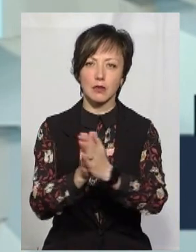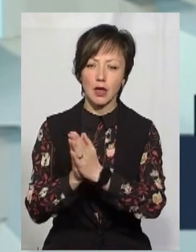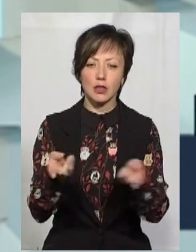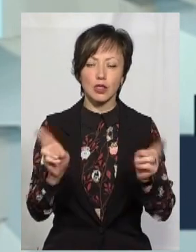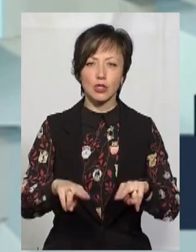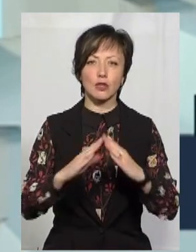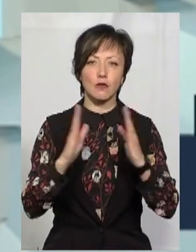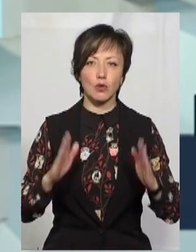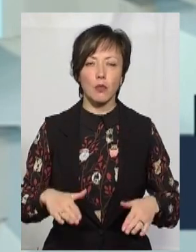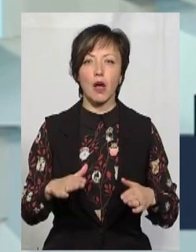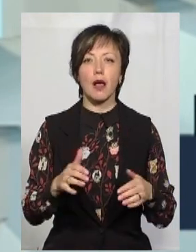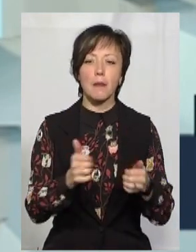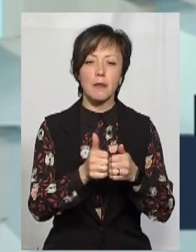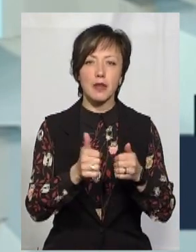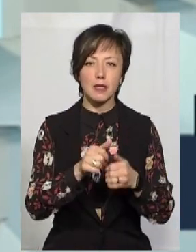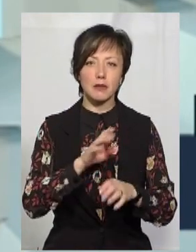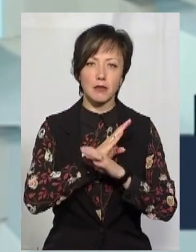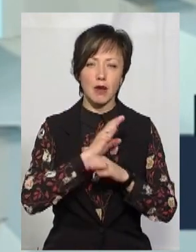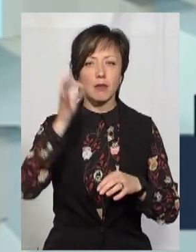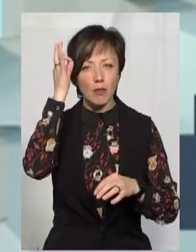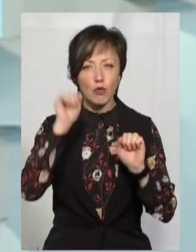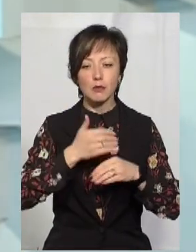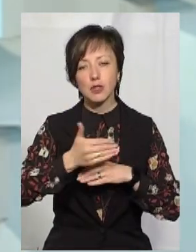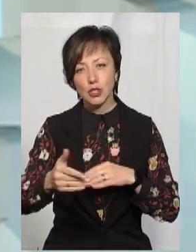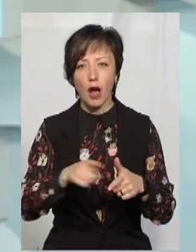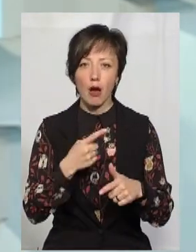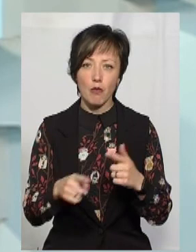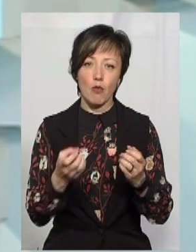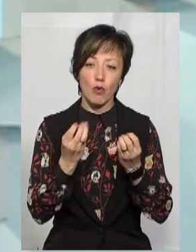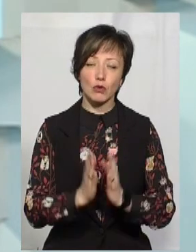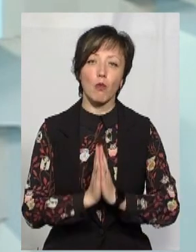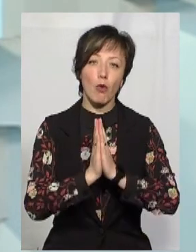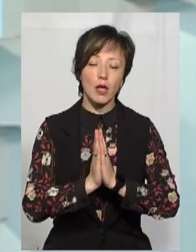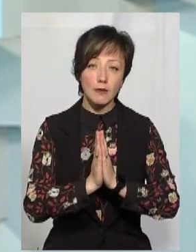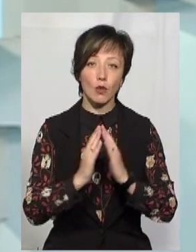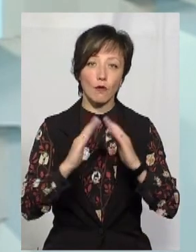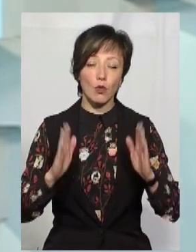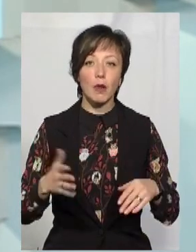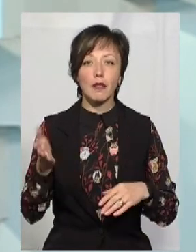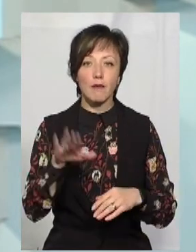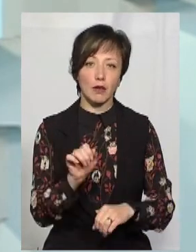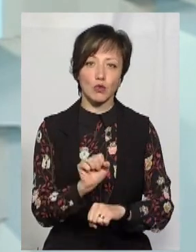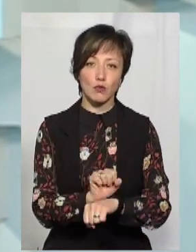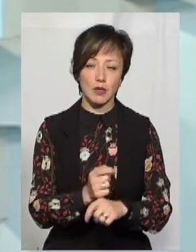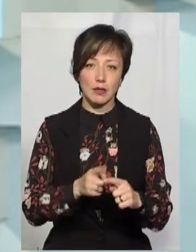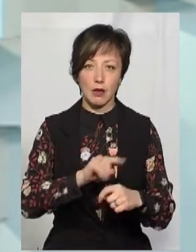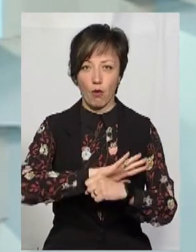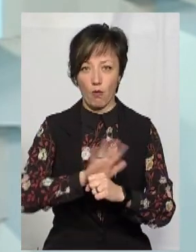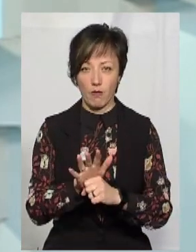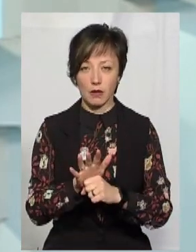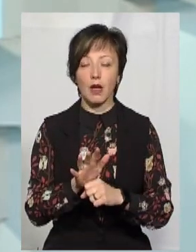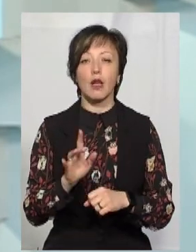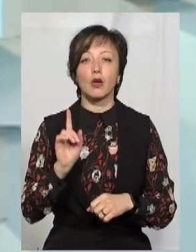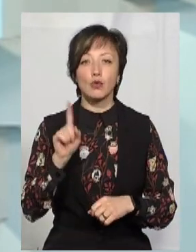лишитися вдома. Близьких можна поминути і пізніше, або поминути їх просто молитвою, тому що давайте зупинимо цей